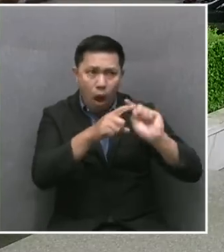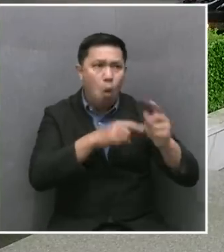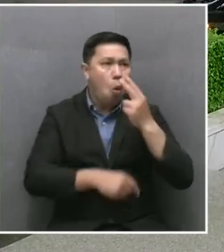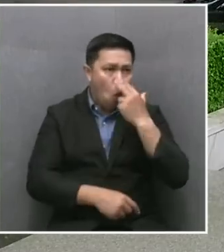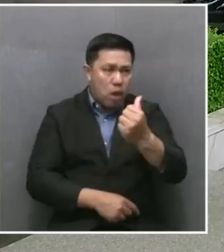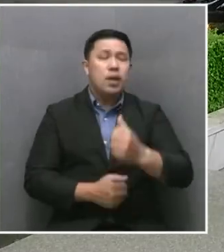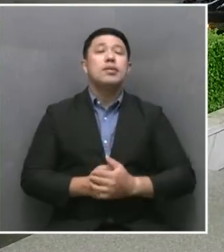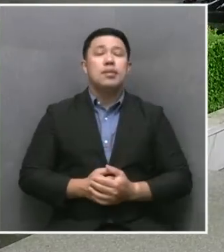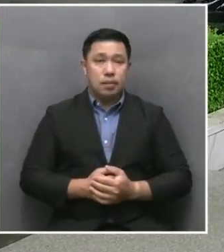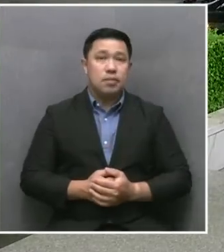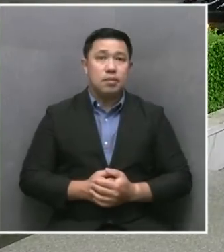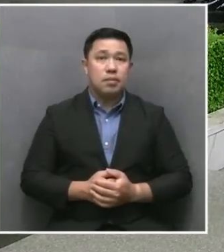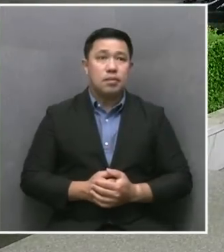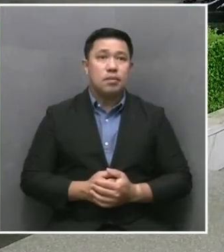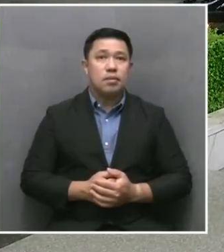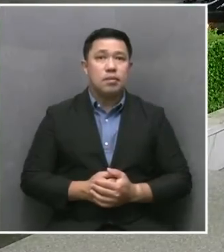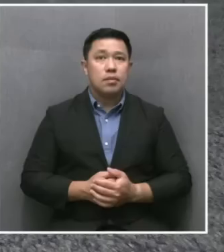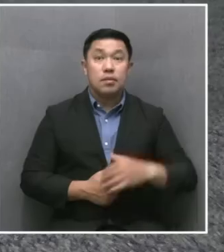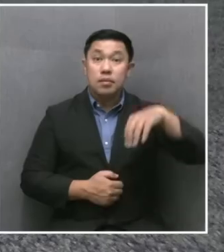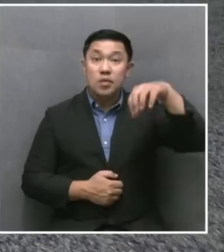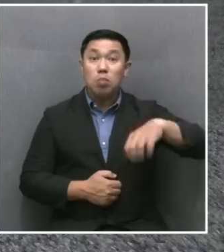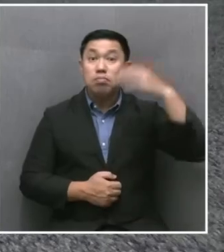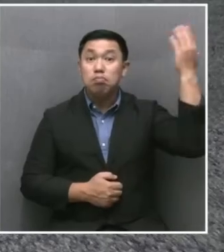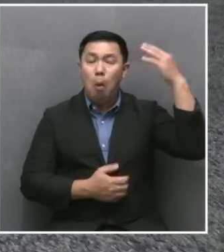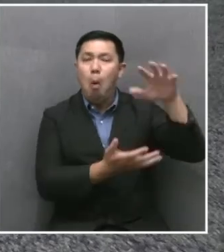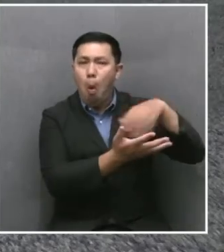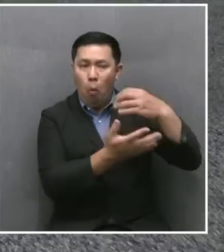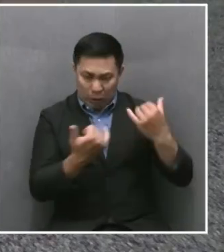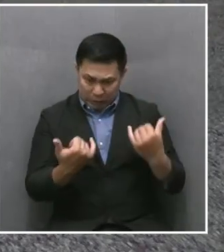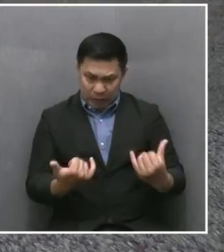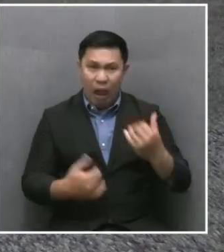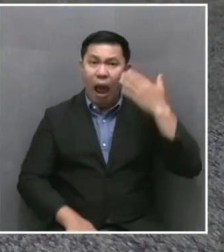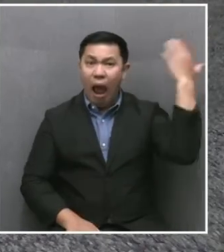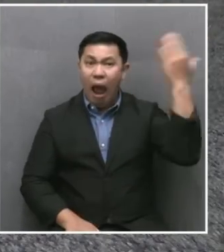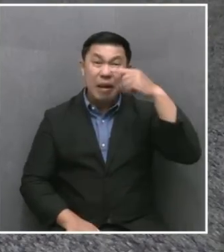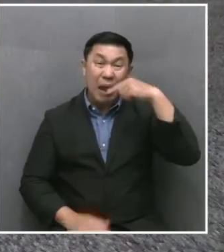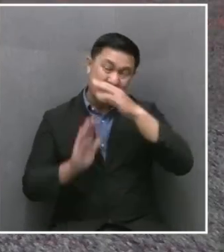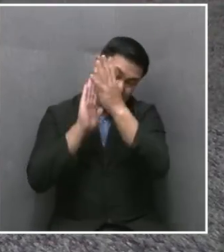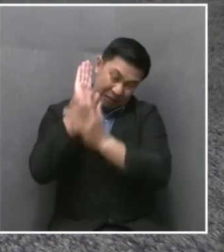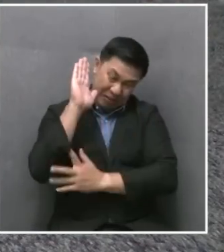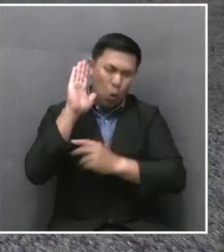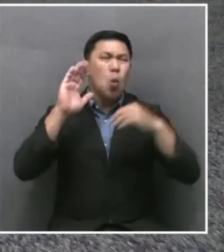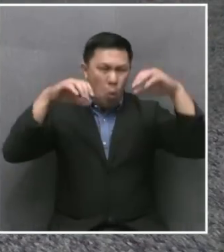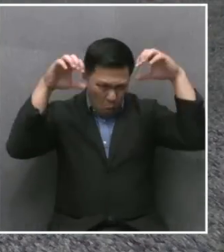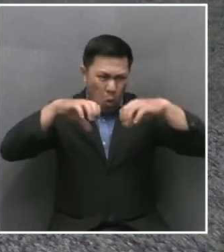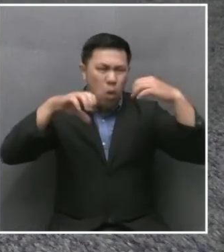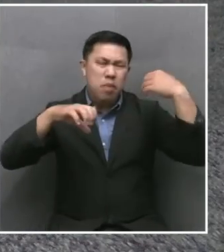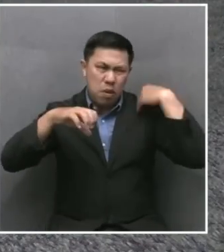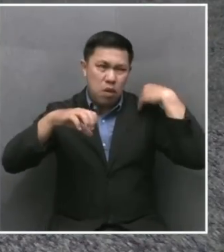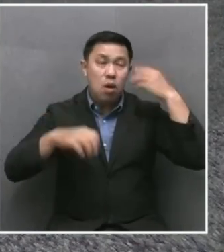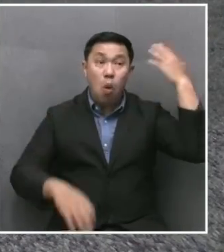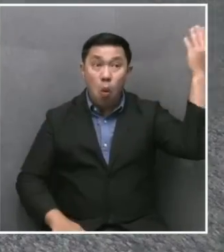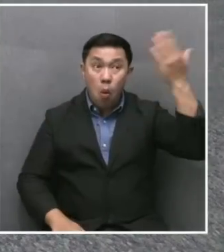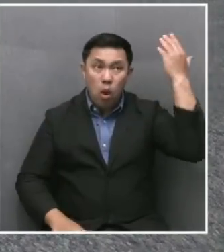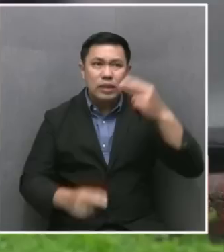ค่ะกรมอุตุนิยมวิทยารายงานสภาพอากาศประจำวันนี้ทั่วไทยยังคงมีฝนตกต่อเนื่องจากจากอิทธิพลของ